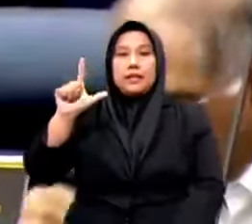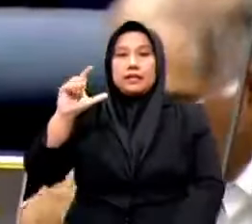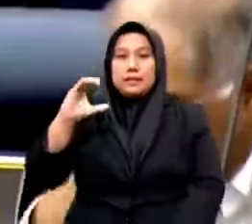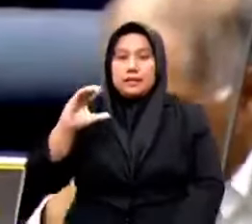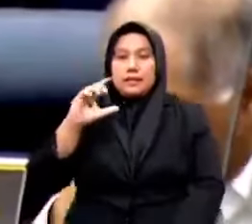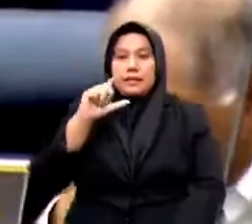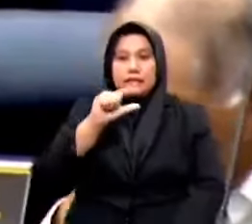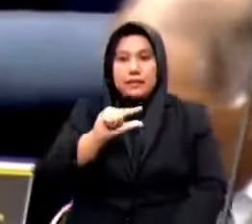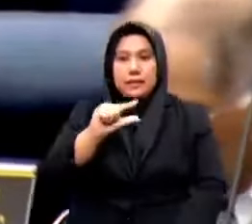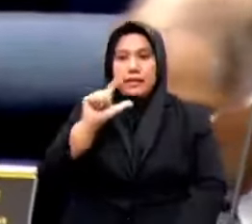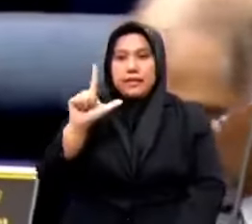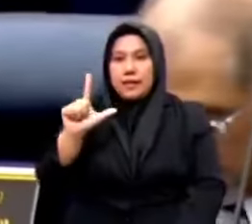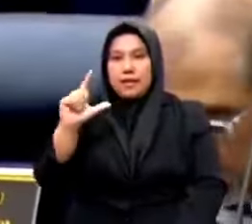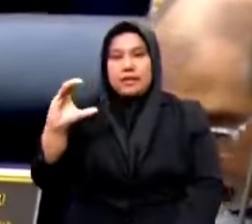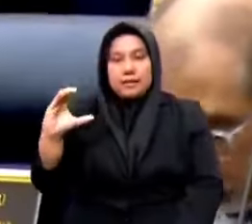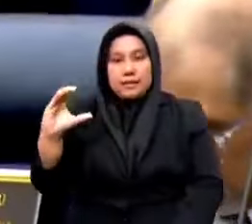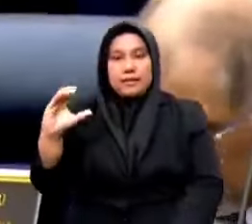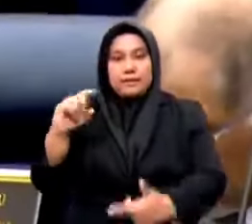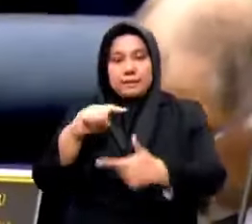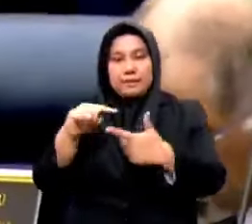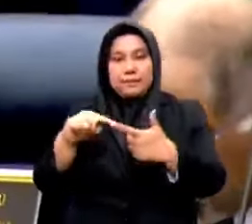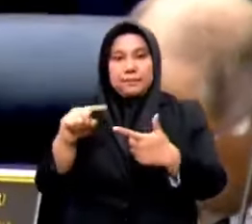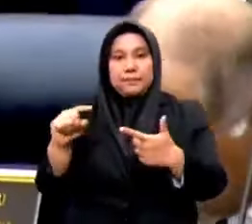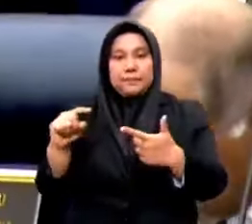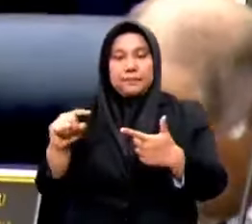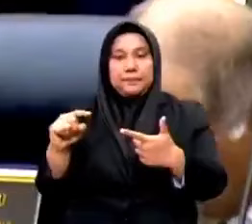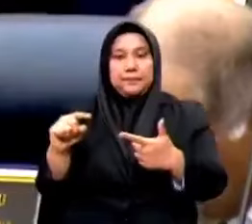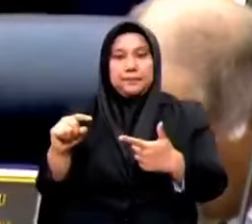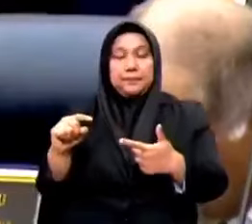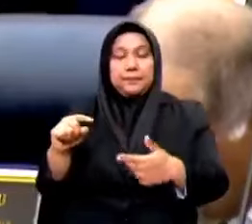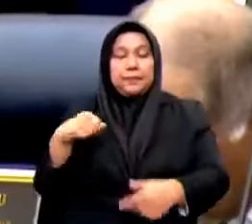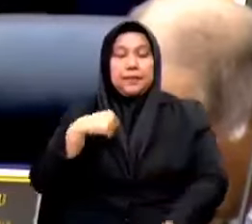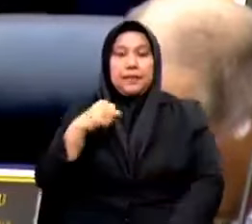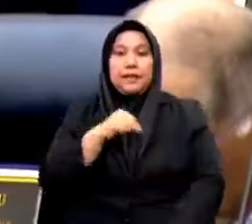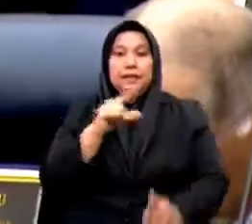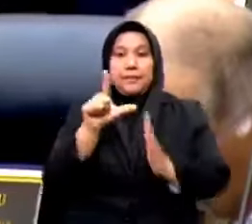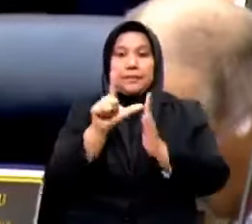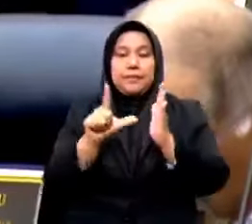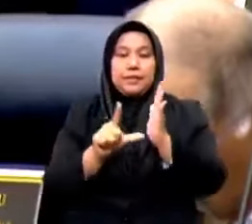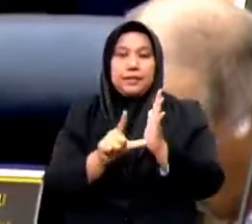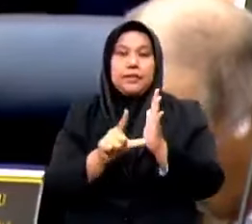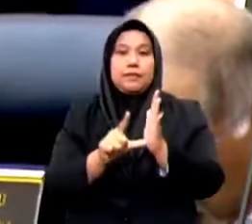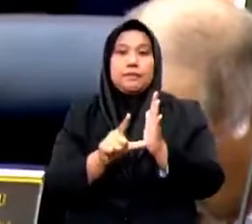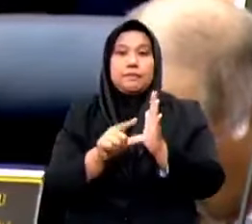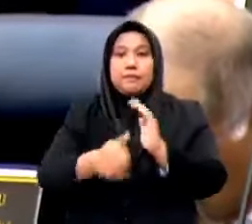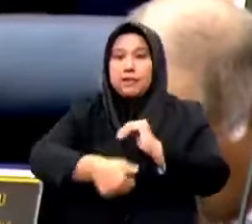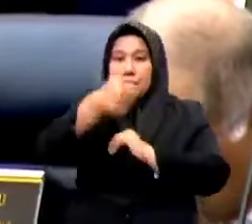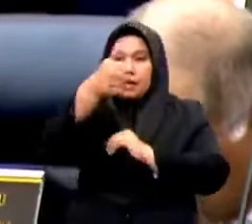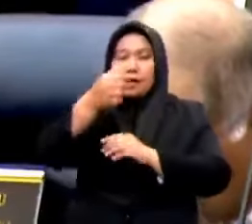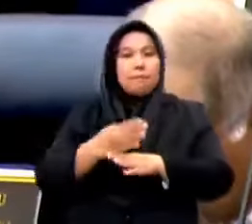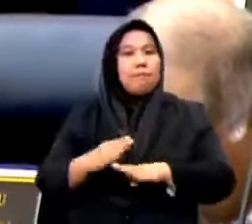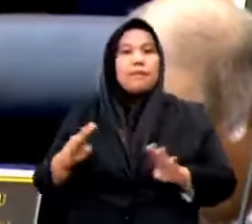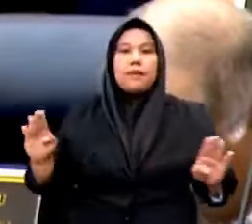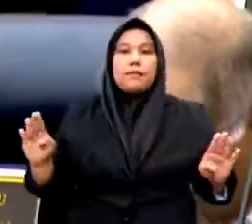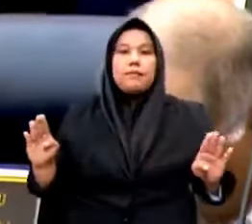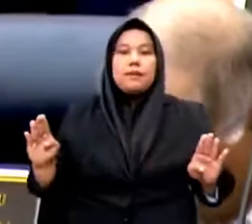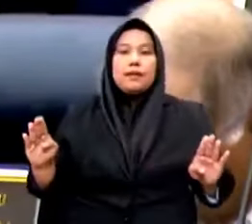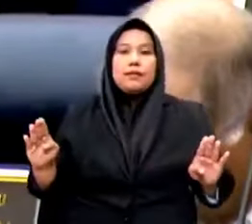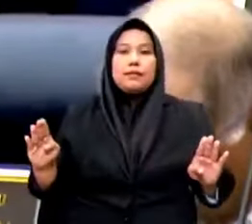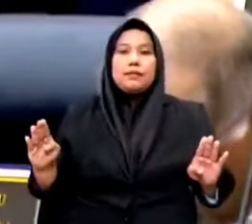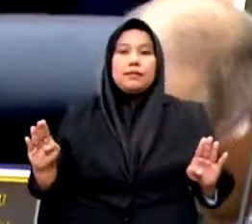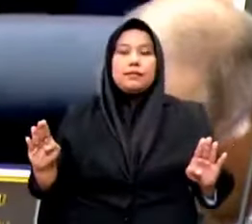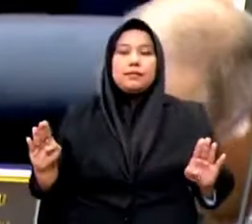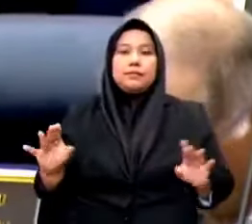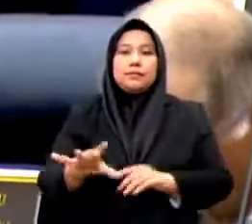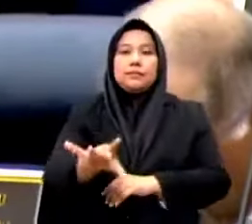glc ahli Lembaga pengarai ini yang bebas dan independen dipilih